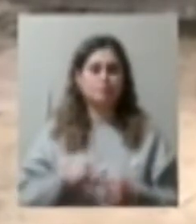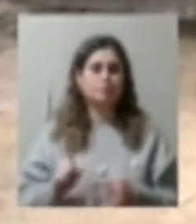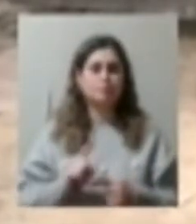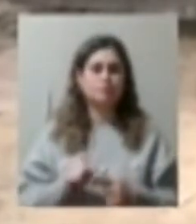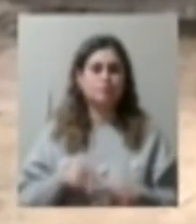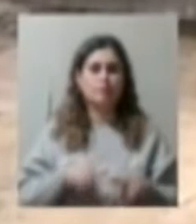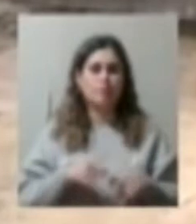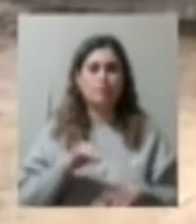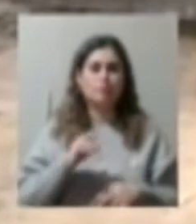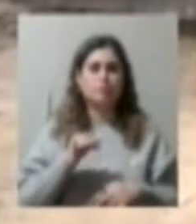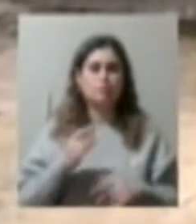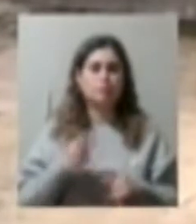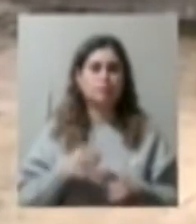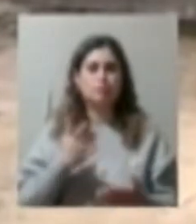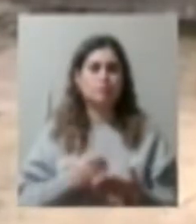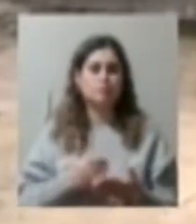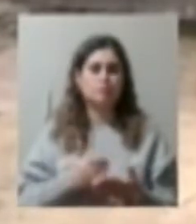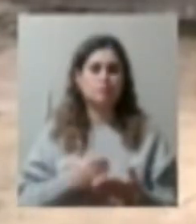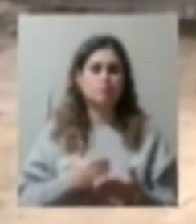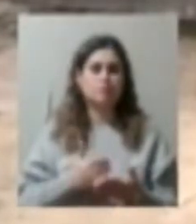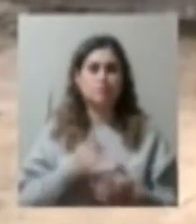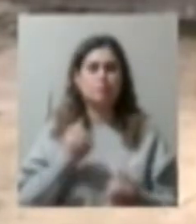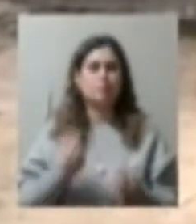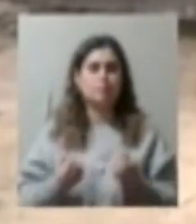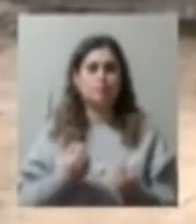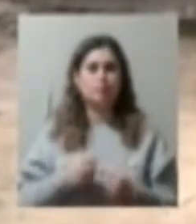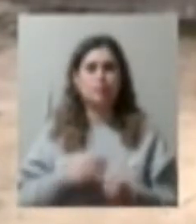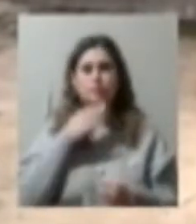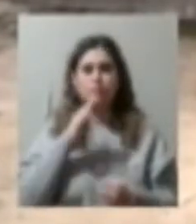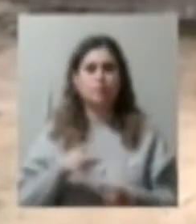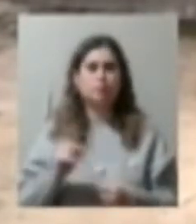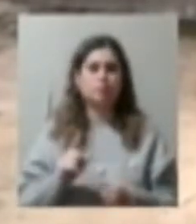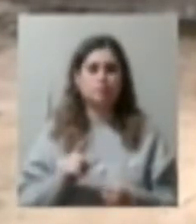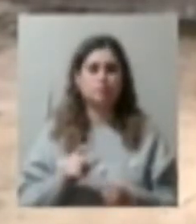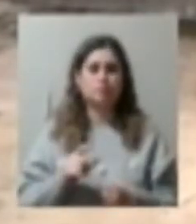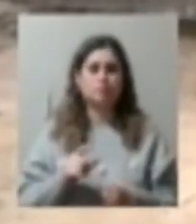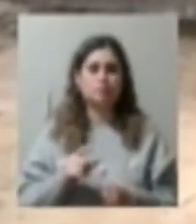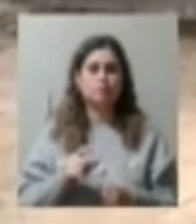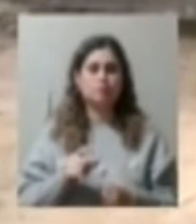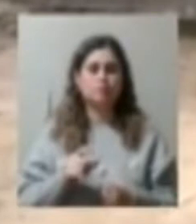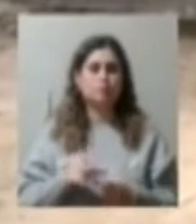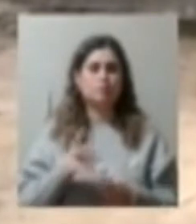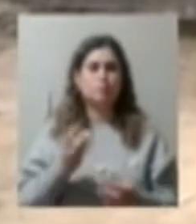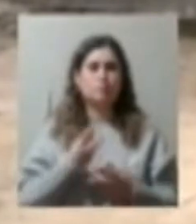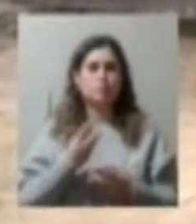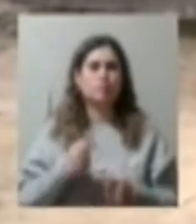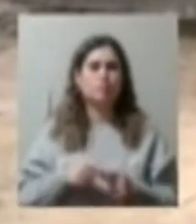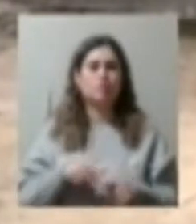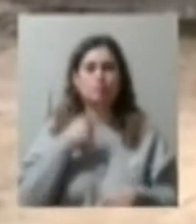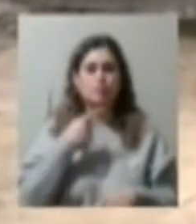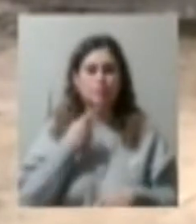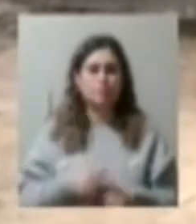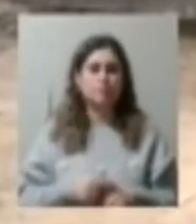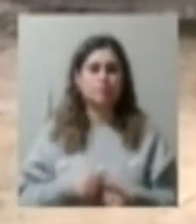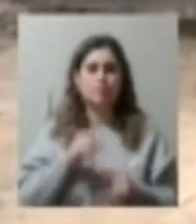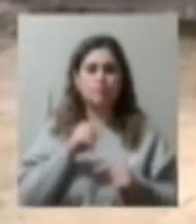будівельні конструкції мали міцність достатньо, щоб не згоріти, як то кажуть.